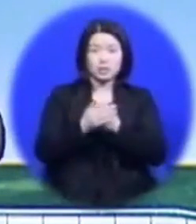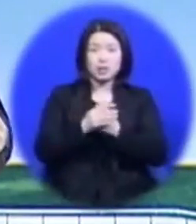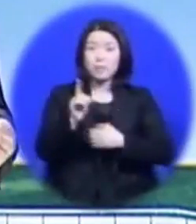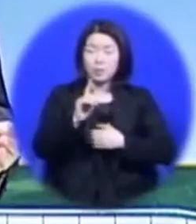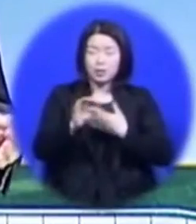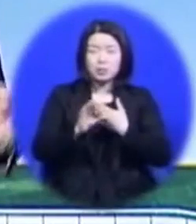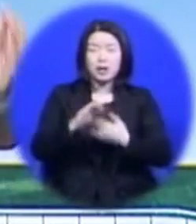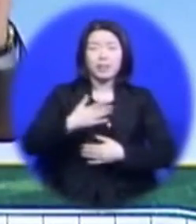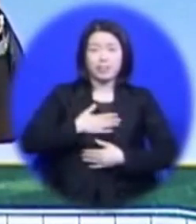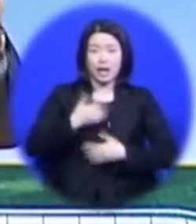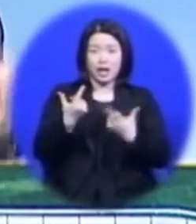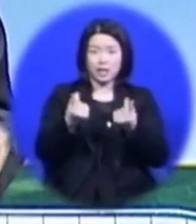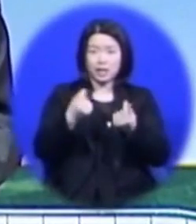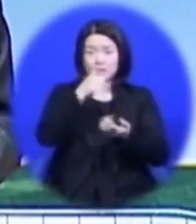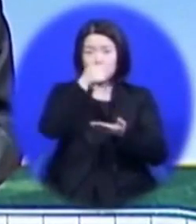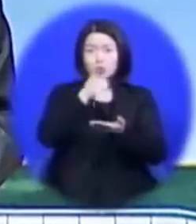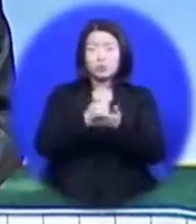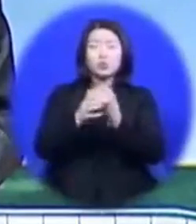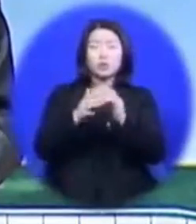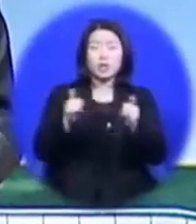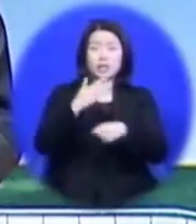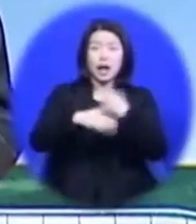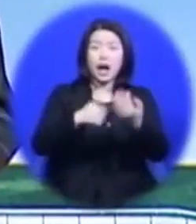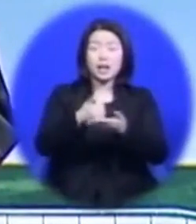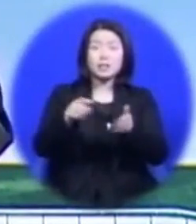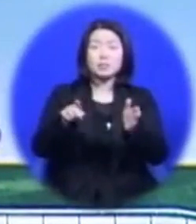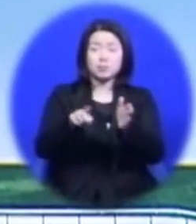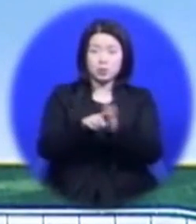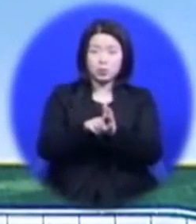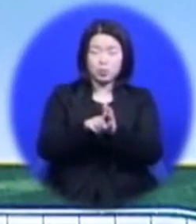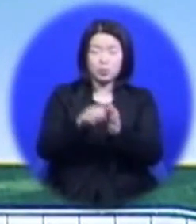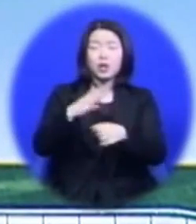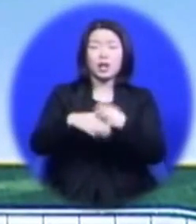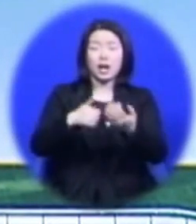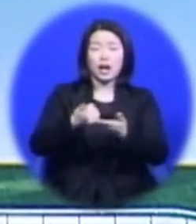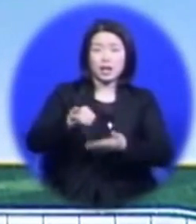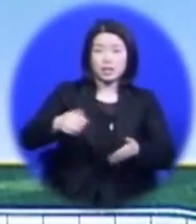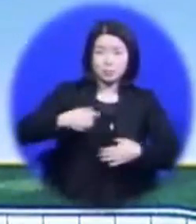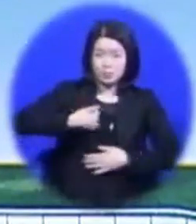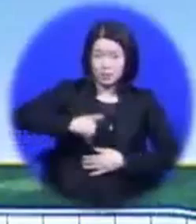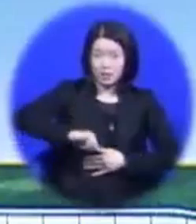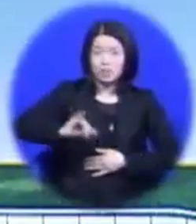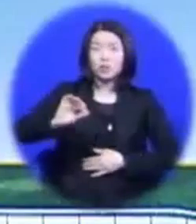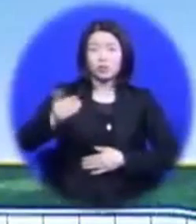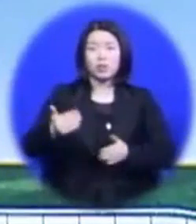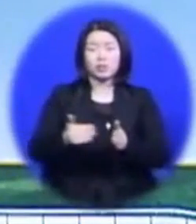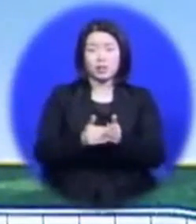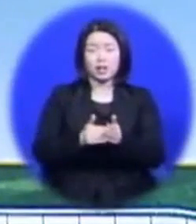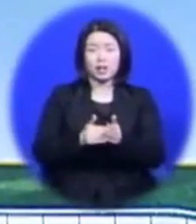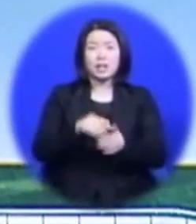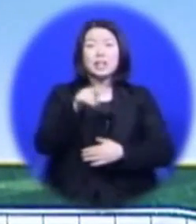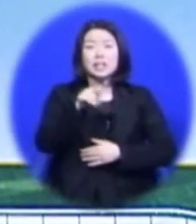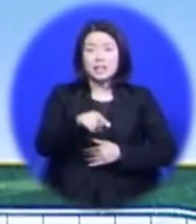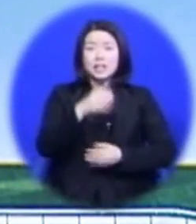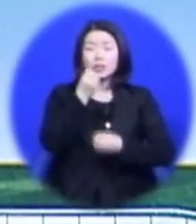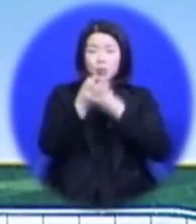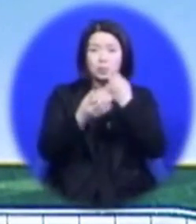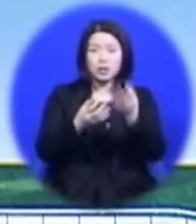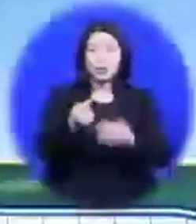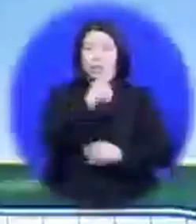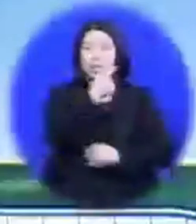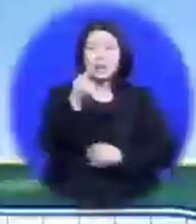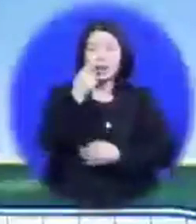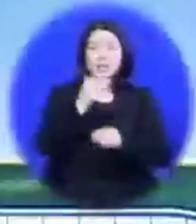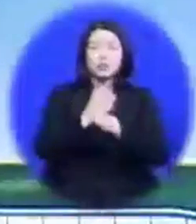믿어서 하나님의 자녀가 되었다. 이 간증이 간증 중의 간증입니다.